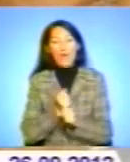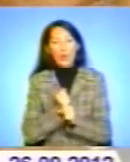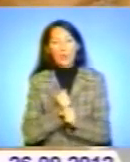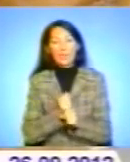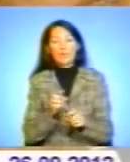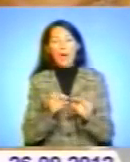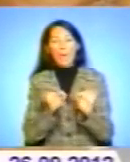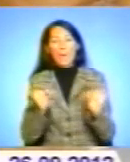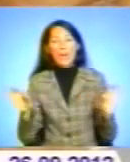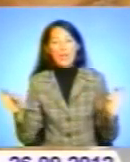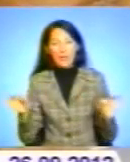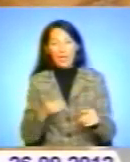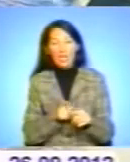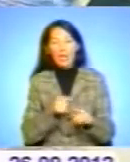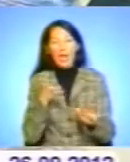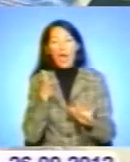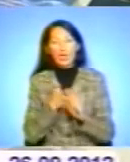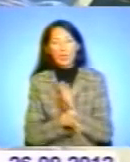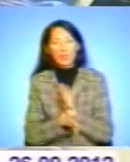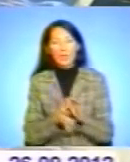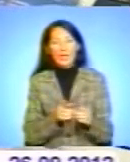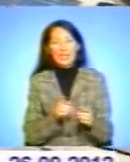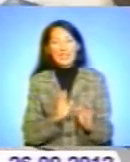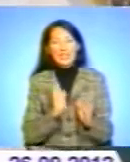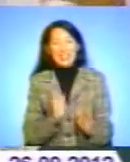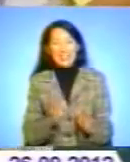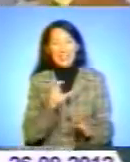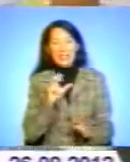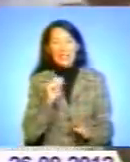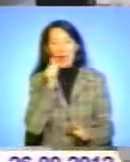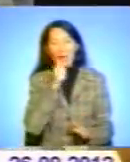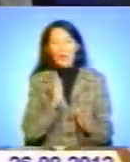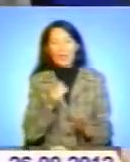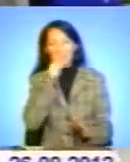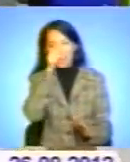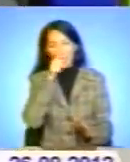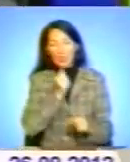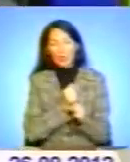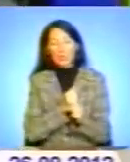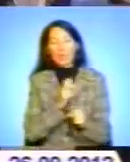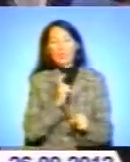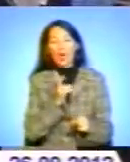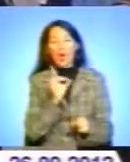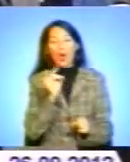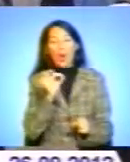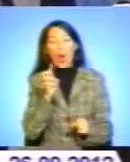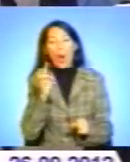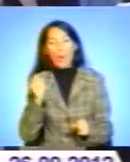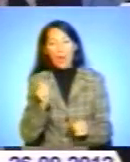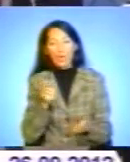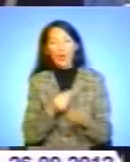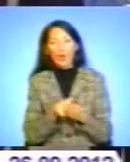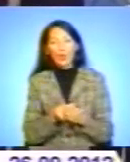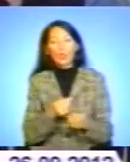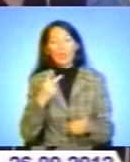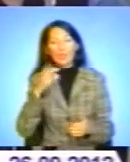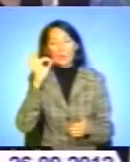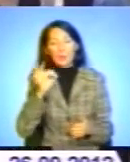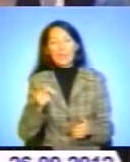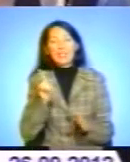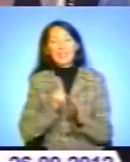не 300 років, а лише місяць, бо зроблена з крохмалю. Крім того, коштує лише на 20% більше, ніж звичайний